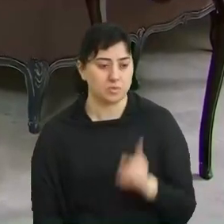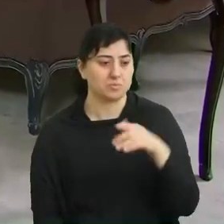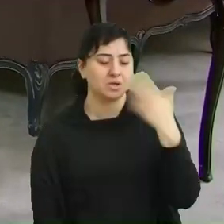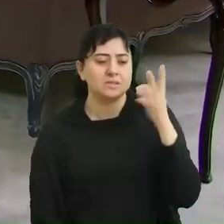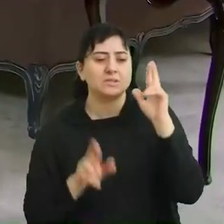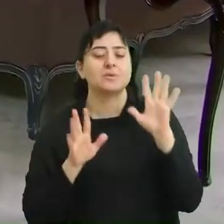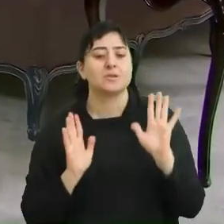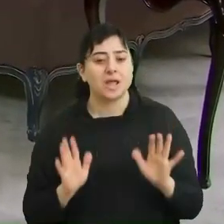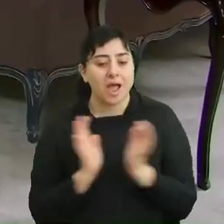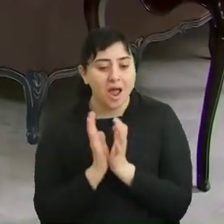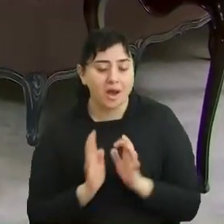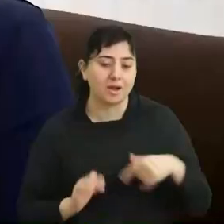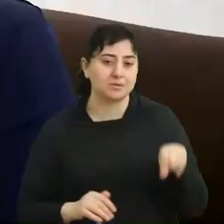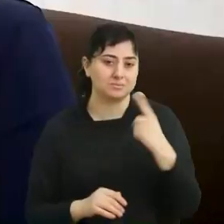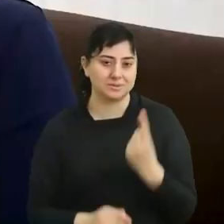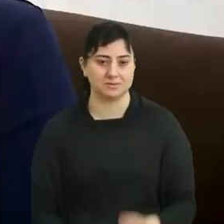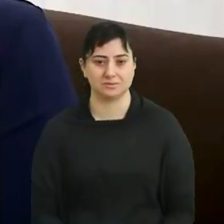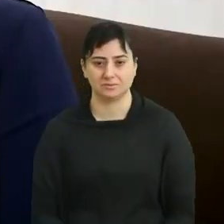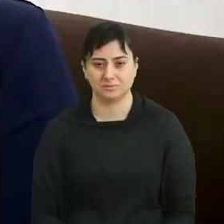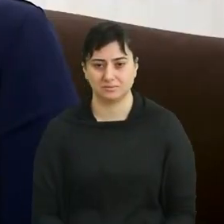dediğin yabancı biri değil, aileden biri.